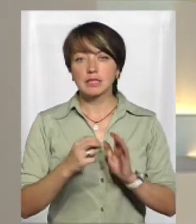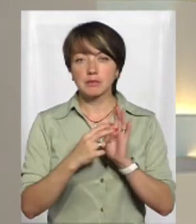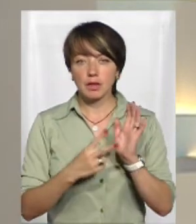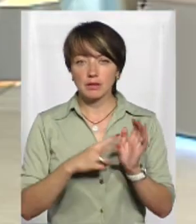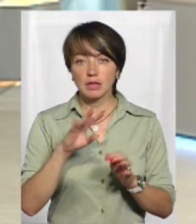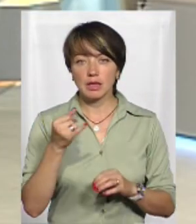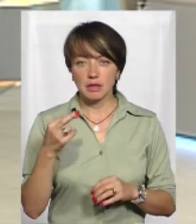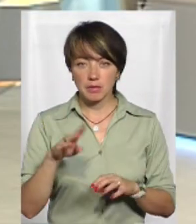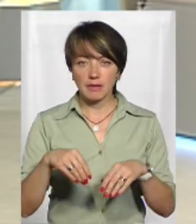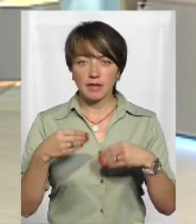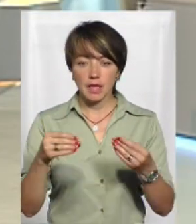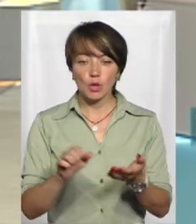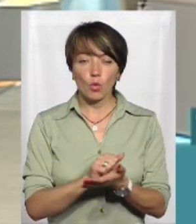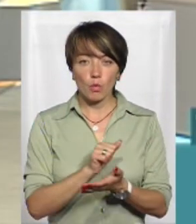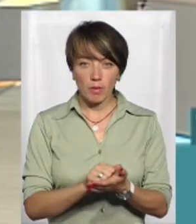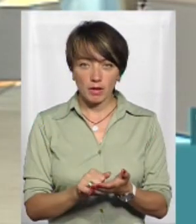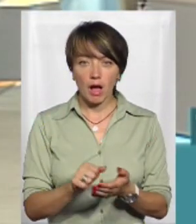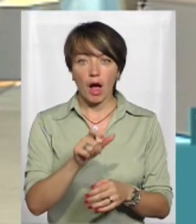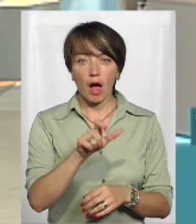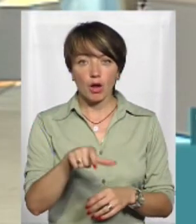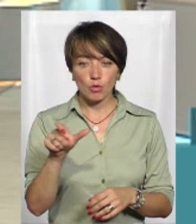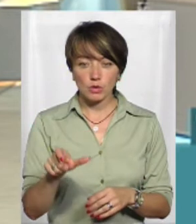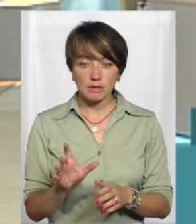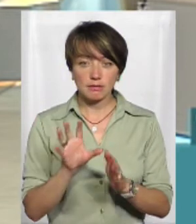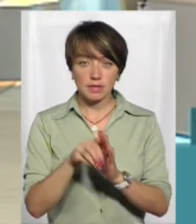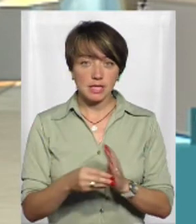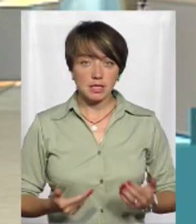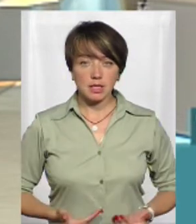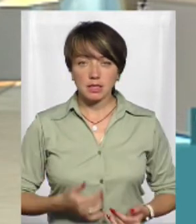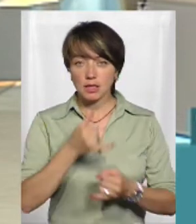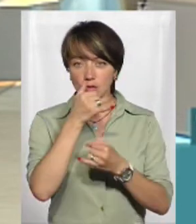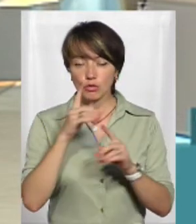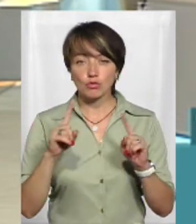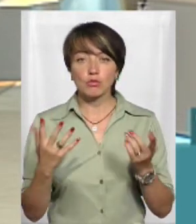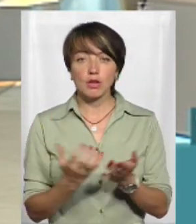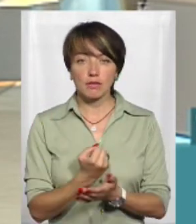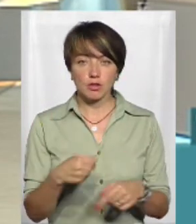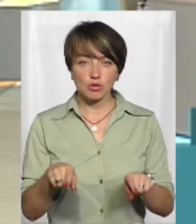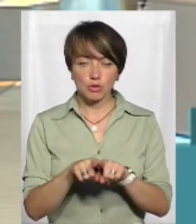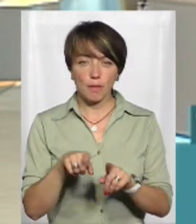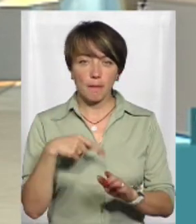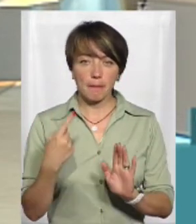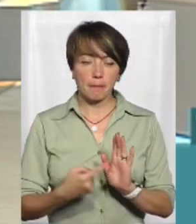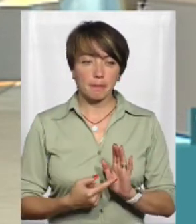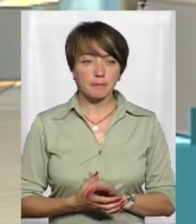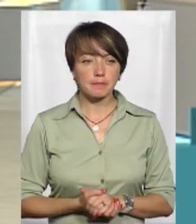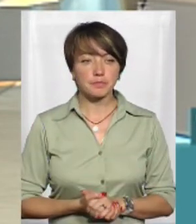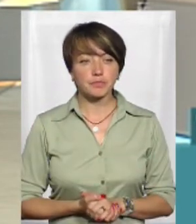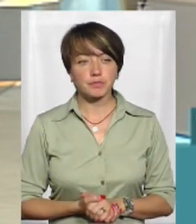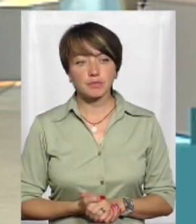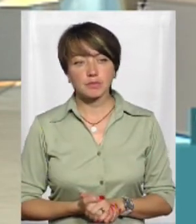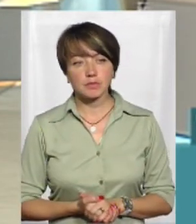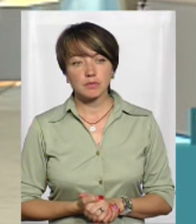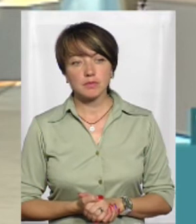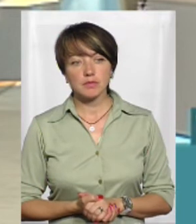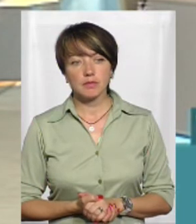17 липня виданий сертифікат, а люди заселитися не можуть. Чому так вийшло? Тут якраз це